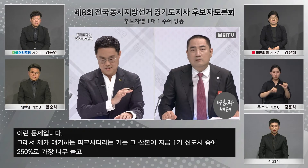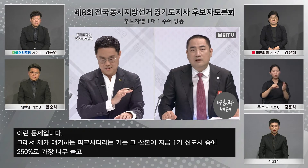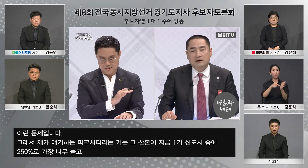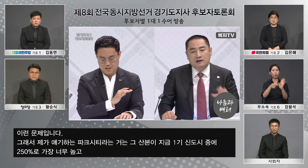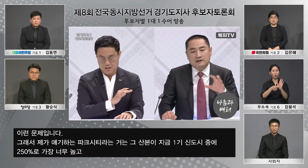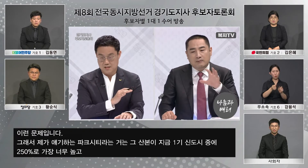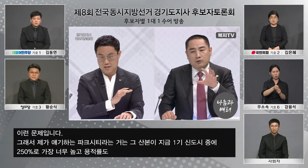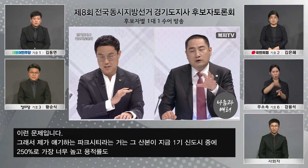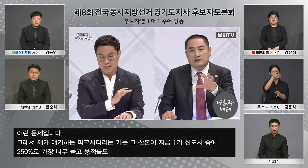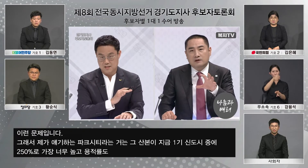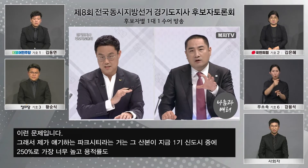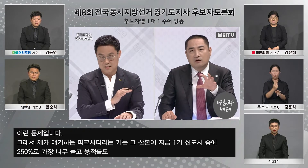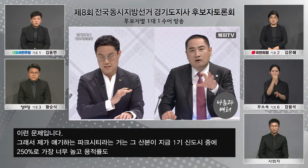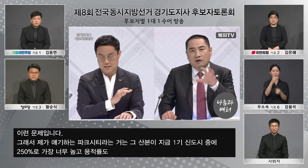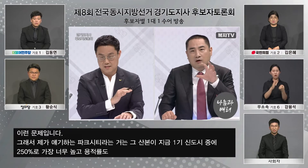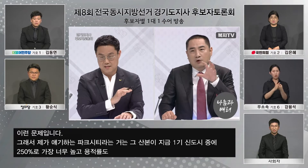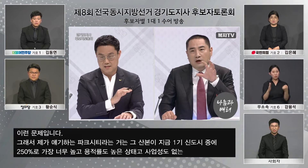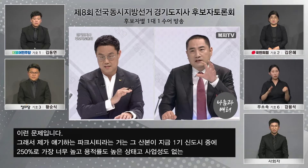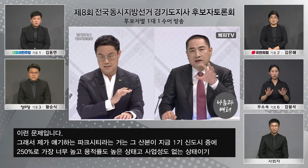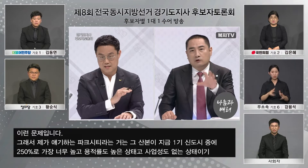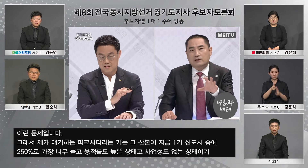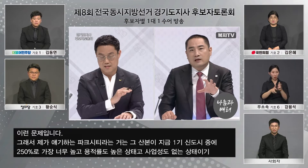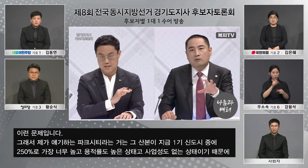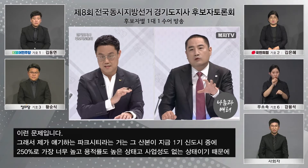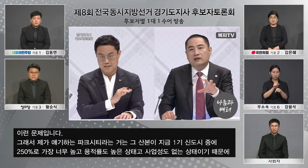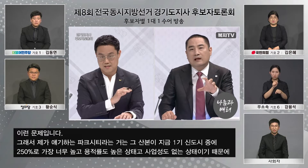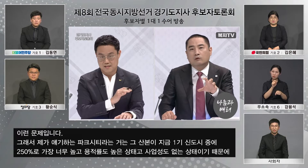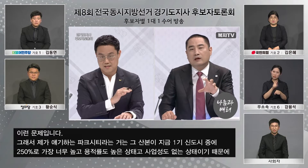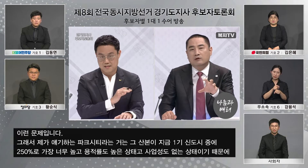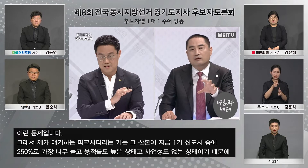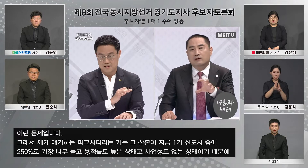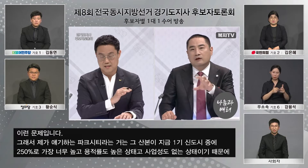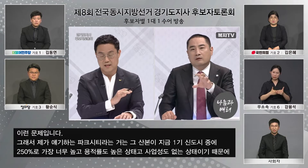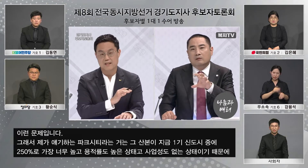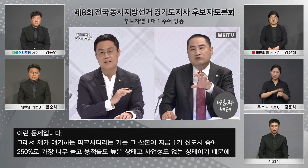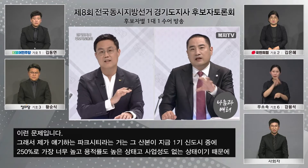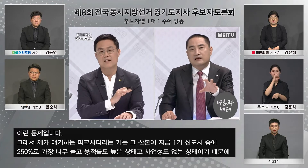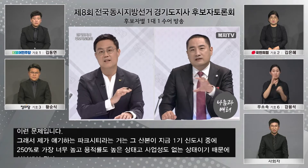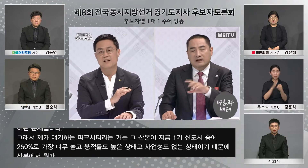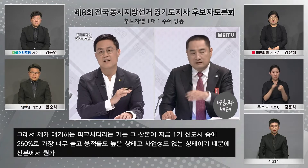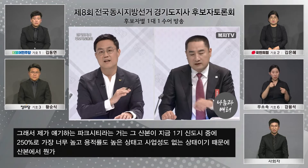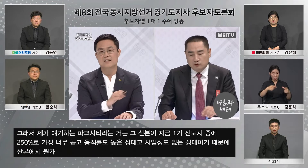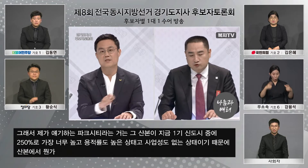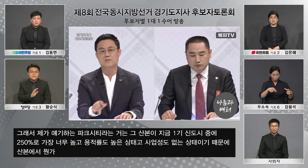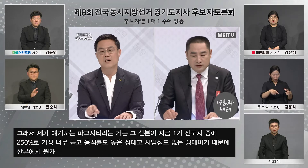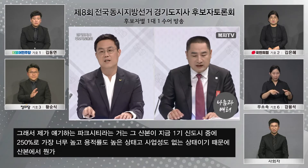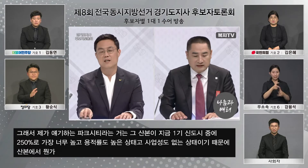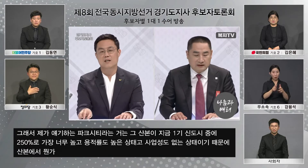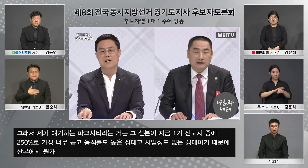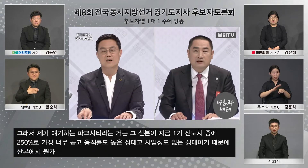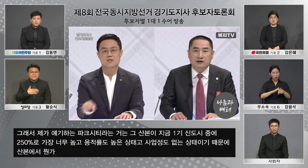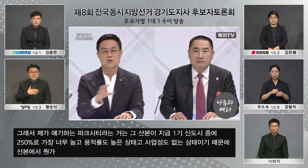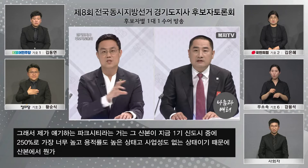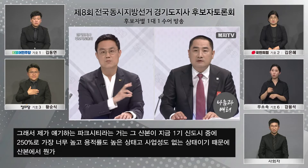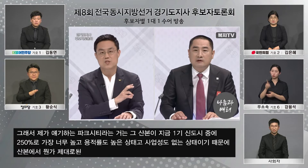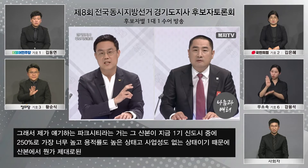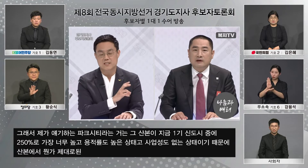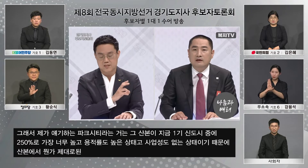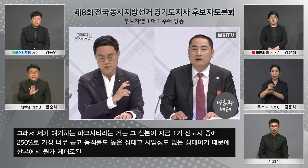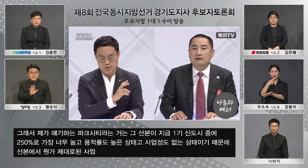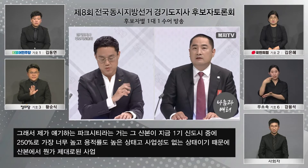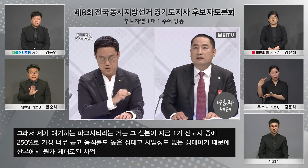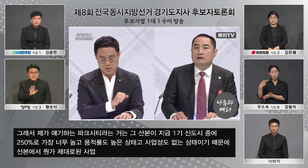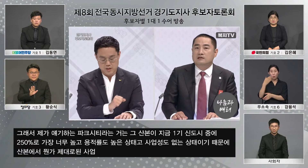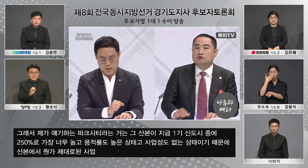상태이기 때문에 3본에서 뭔가 제대로 된 사업 모델이 나온다면 네. 분당 일산 같은 데도 알겠습니다. 충분히 가능하다. 한 가지 이렇게 질문이